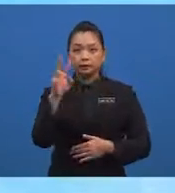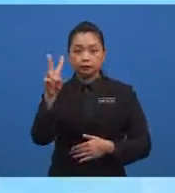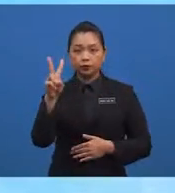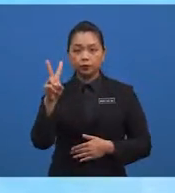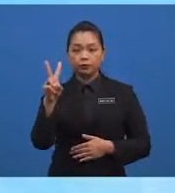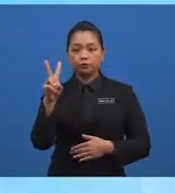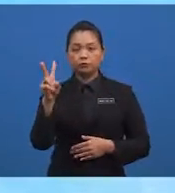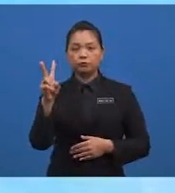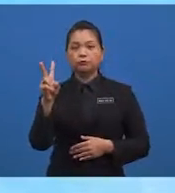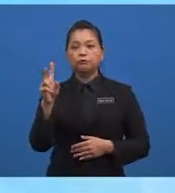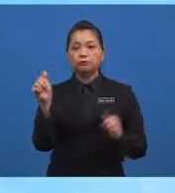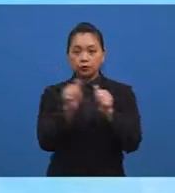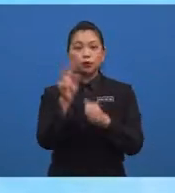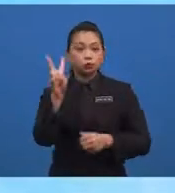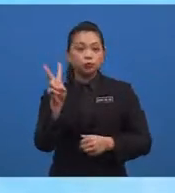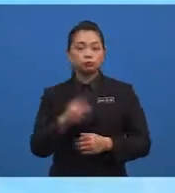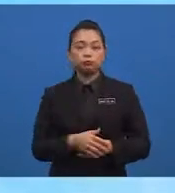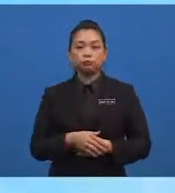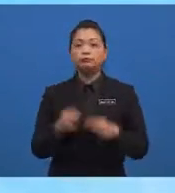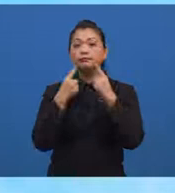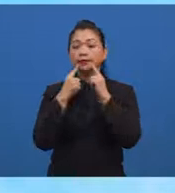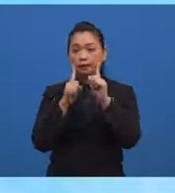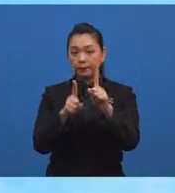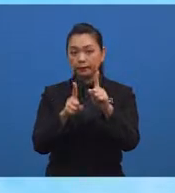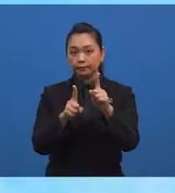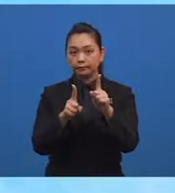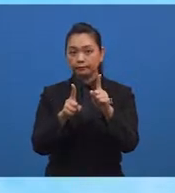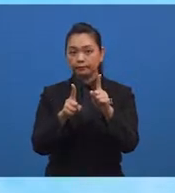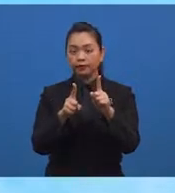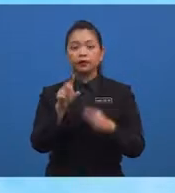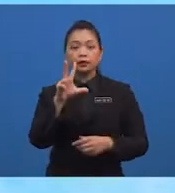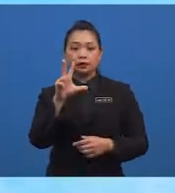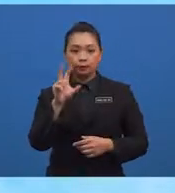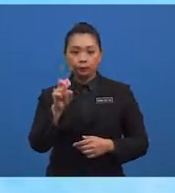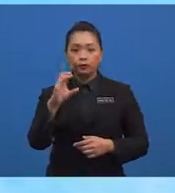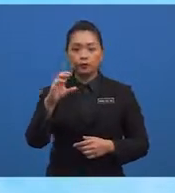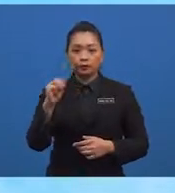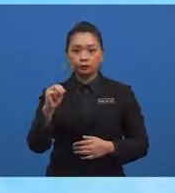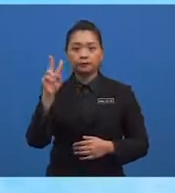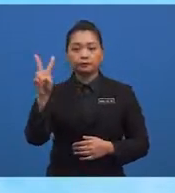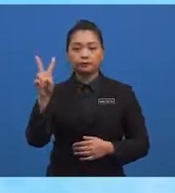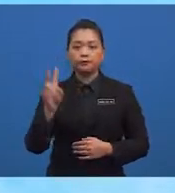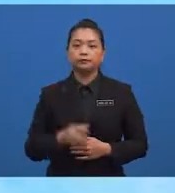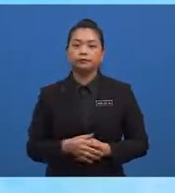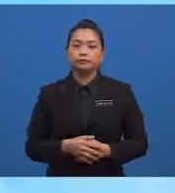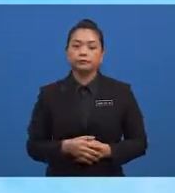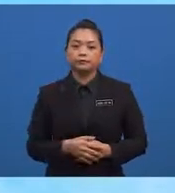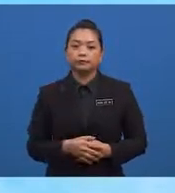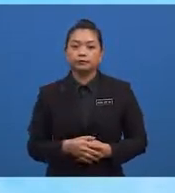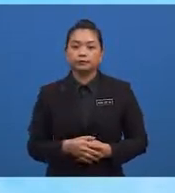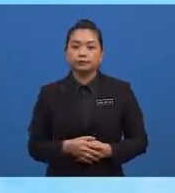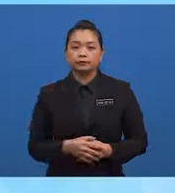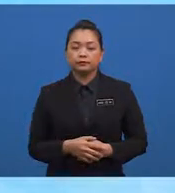2. Jawapan bagi luas kawasan belorek ialah 30 cm